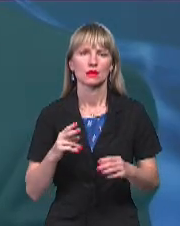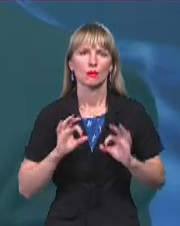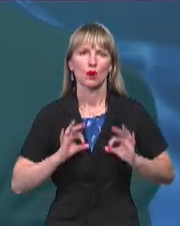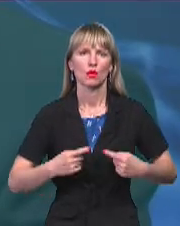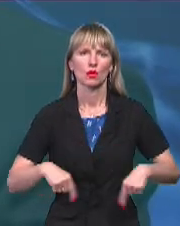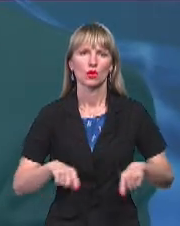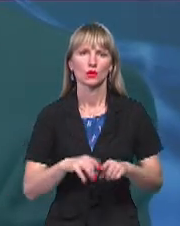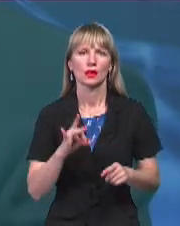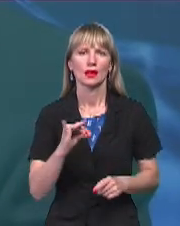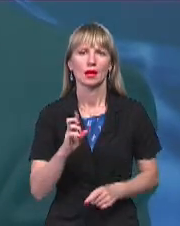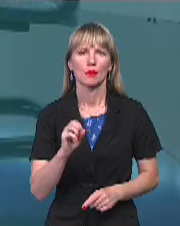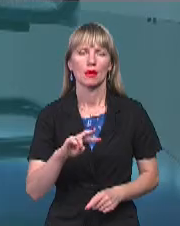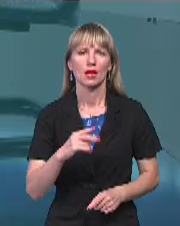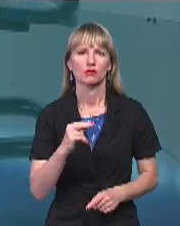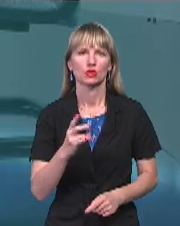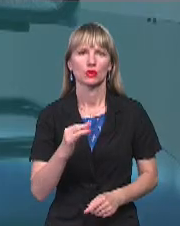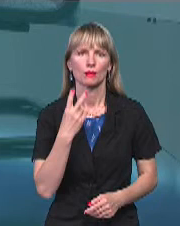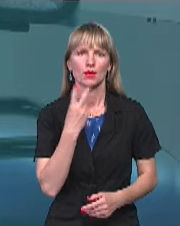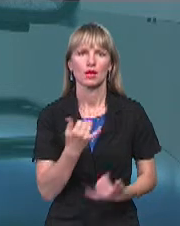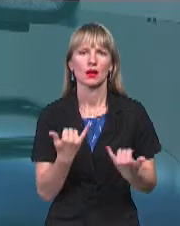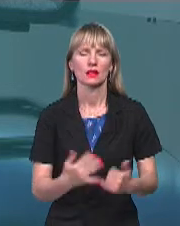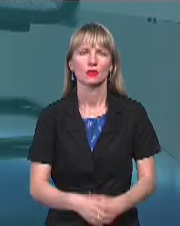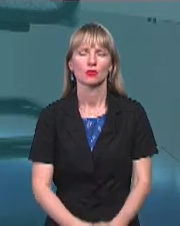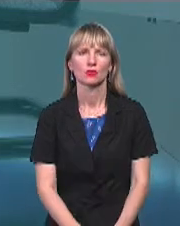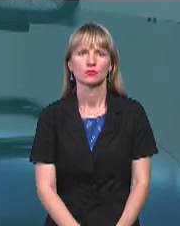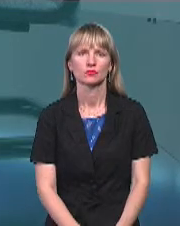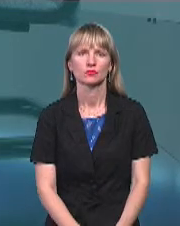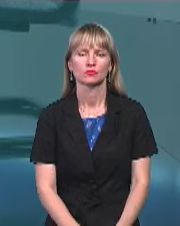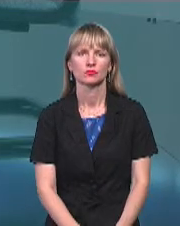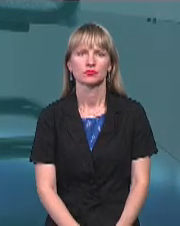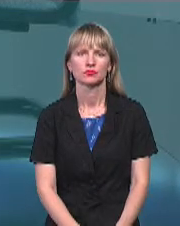Андрія Рибальченка. Давайте переглянемо.